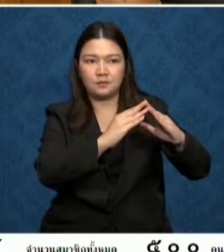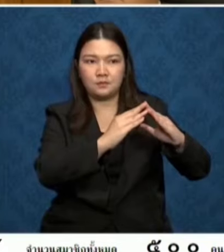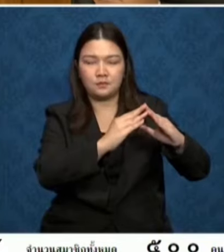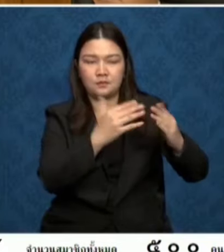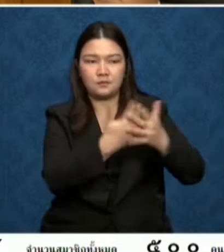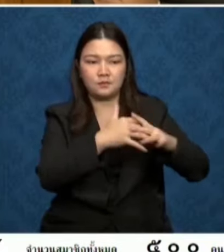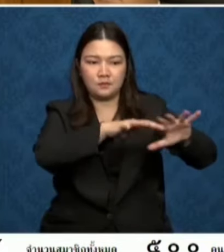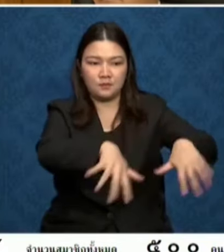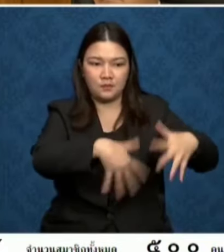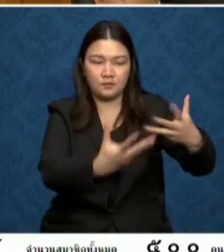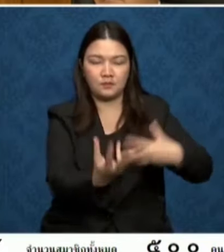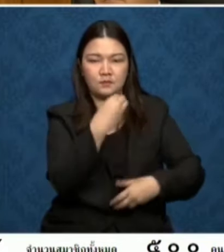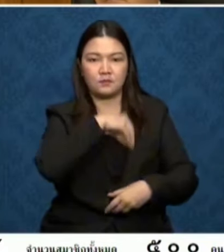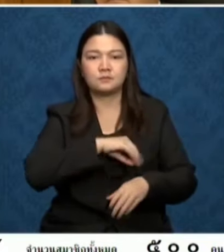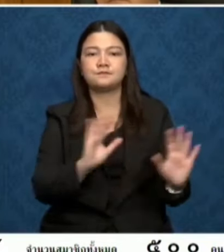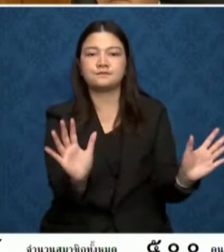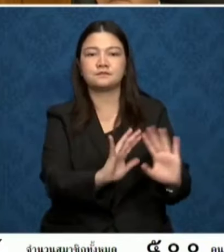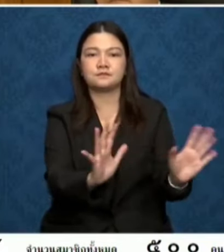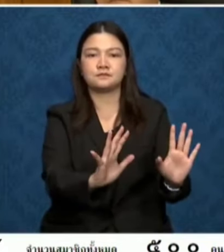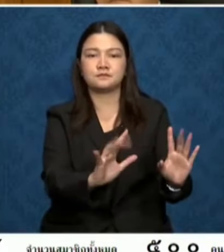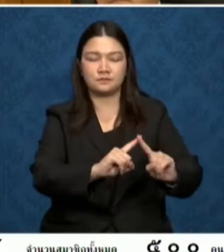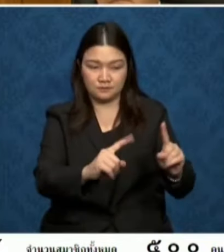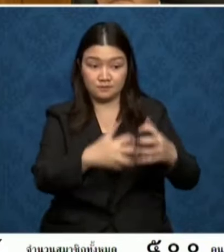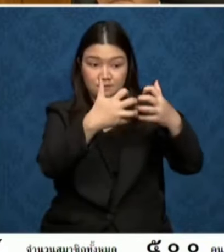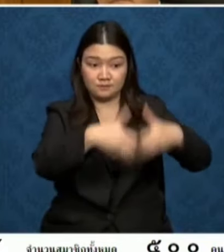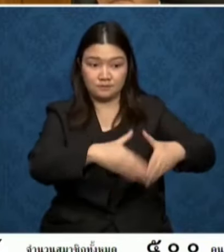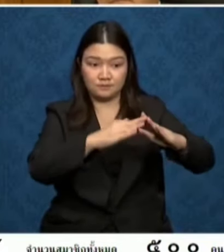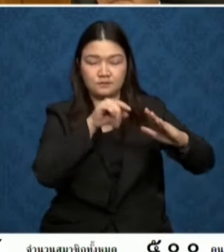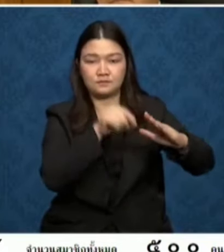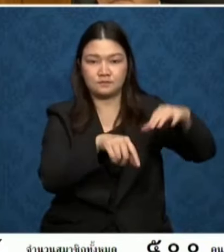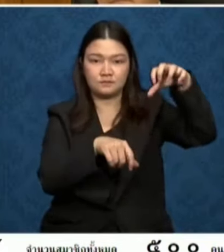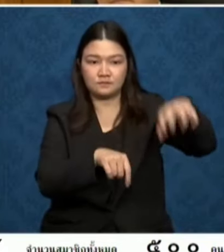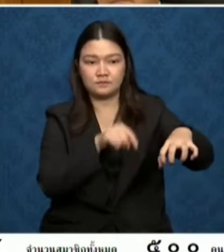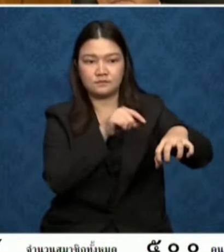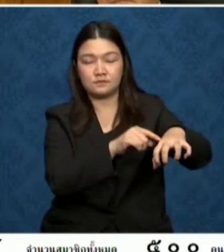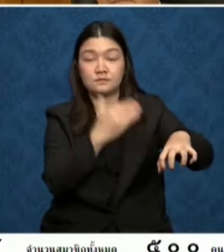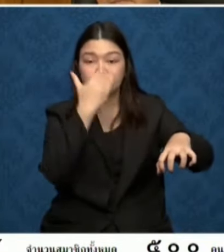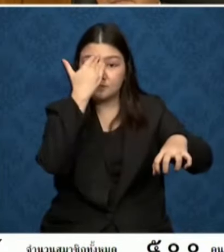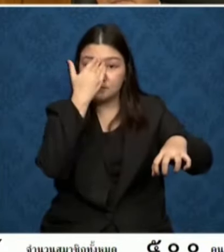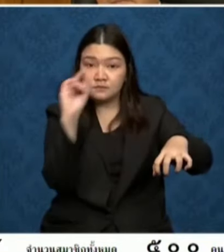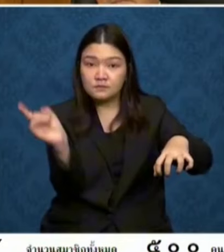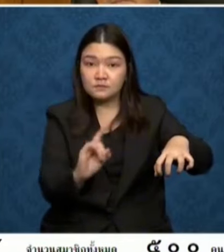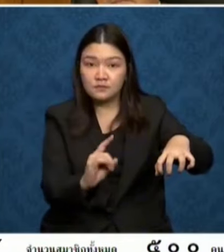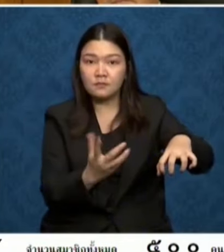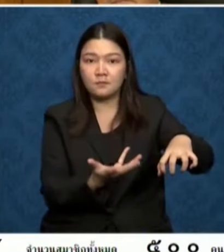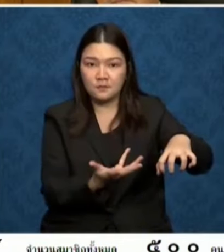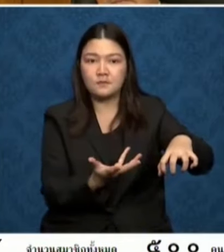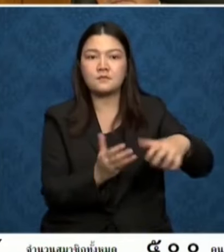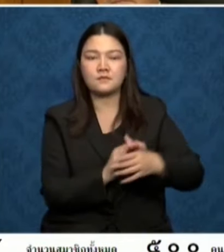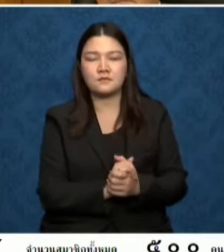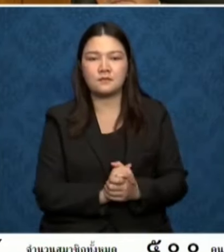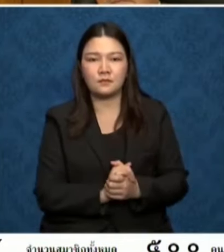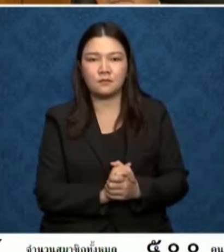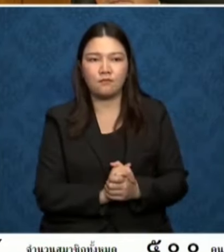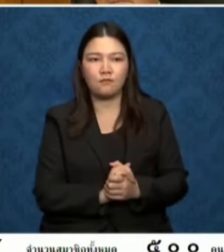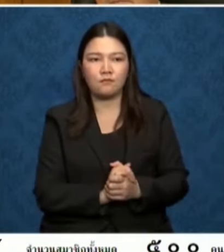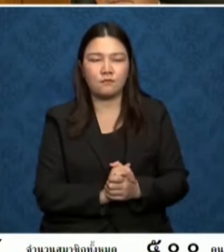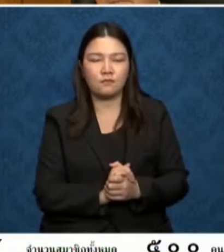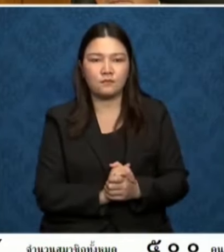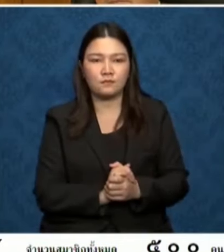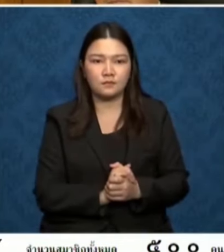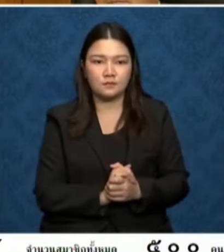ำไรแต่วัตถุประสงค์หลักของการไปพัฒนาแหล่งพลังงานเหล่านี้นะครับซึ่งเป็นพลังง